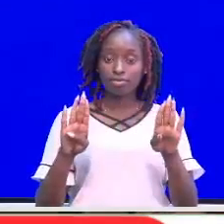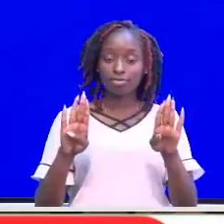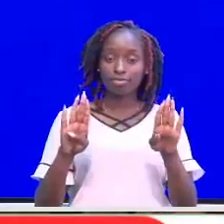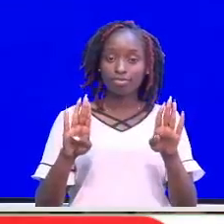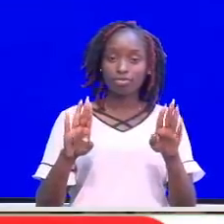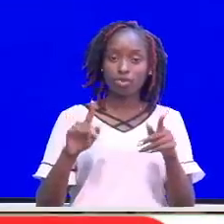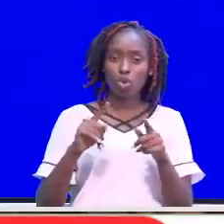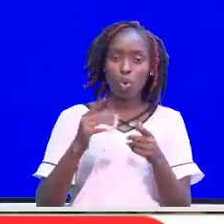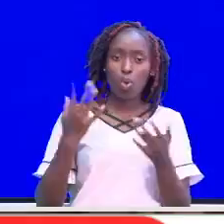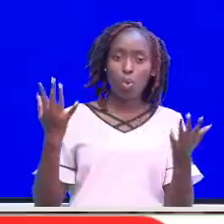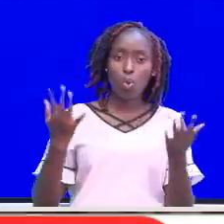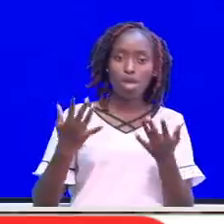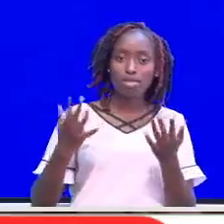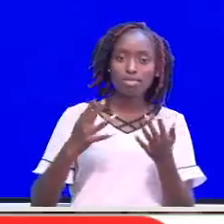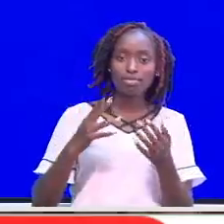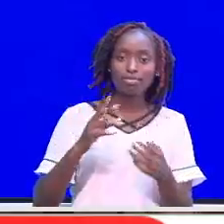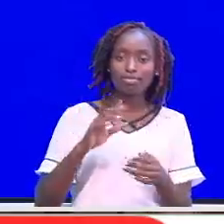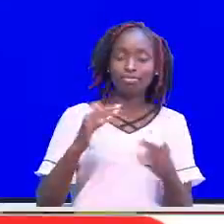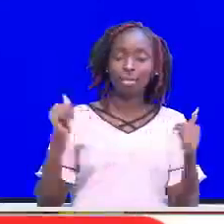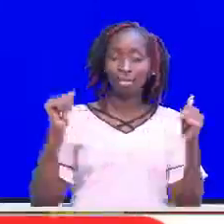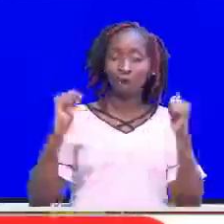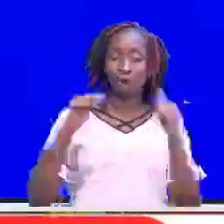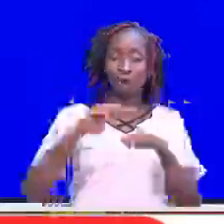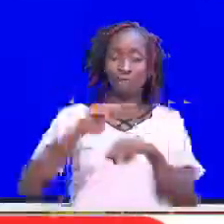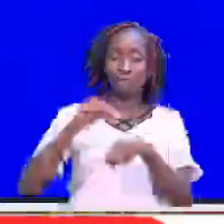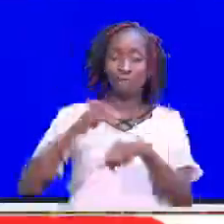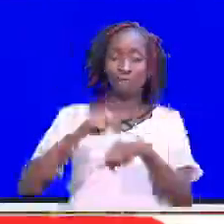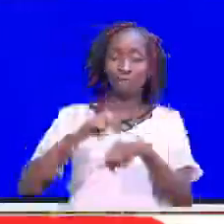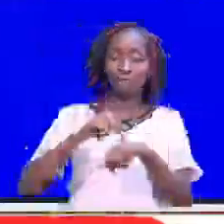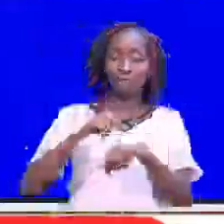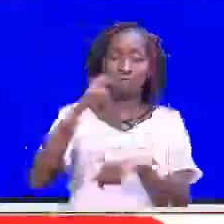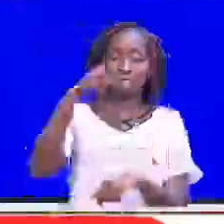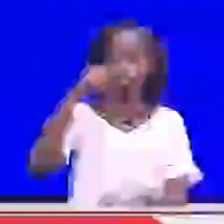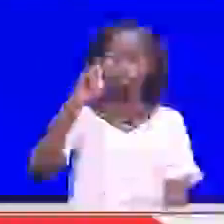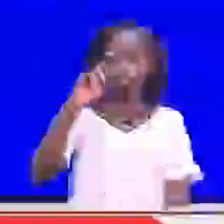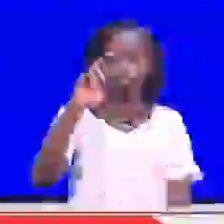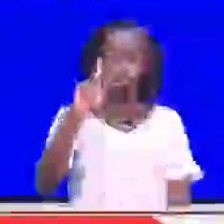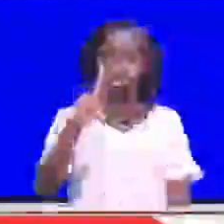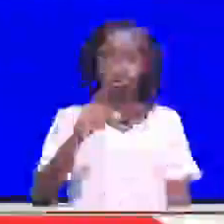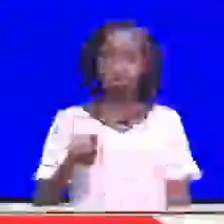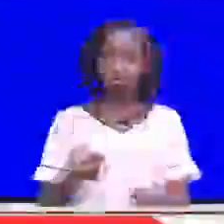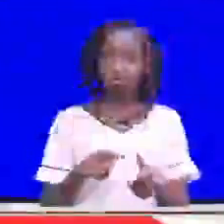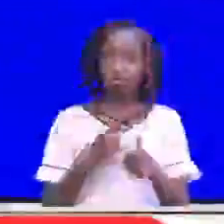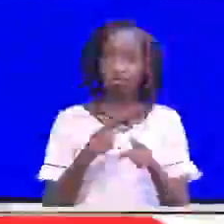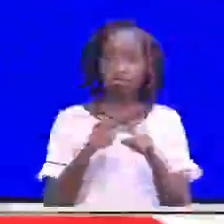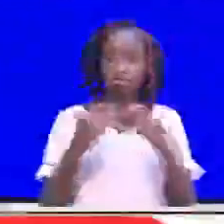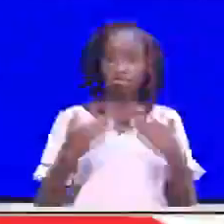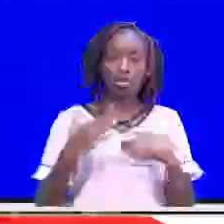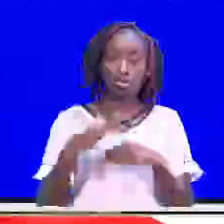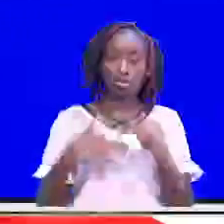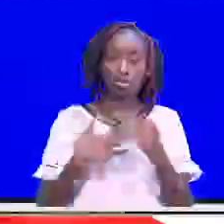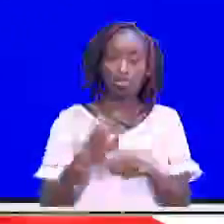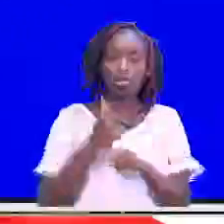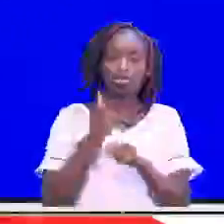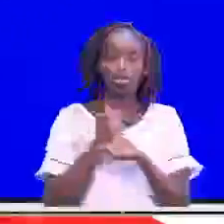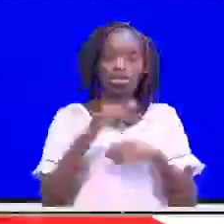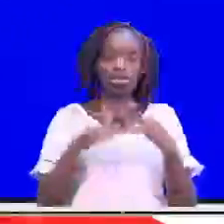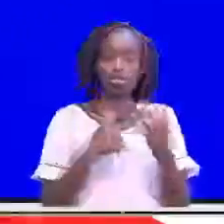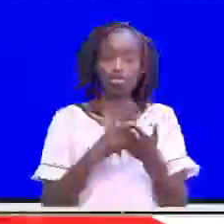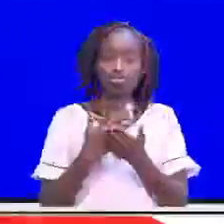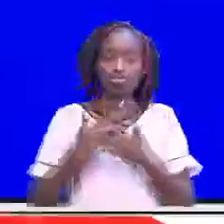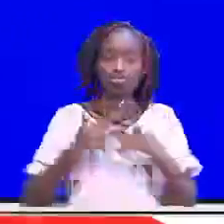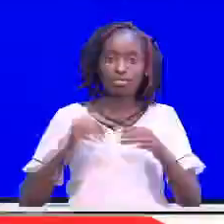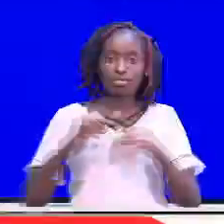the Meru National Park. Aidha, utamaduni huo umeonekana kudidimia kila kuchao kutokana pia na athari ya